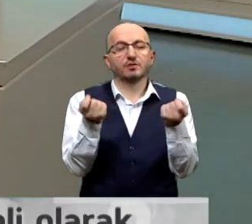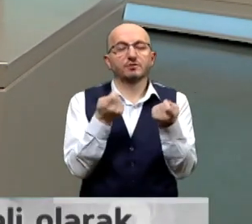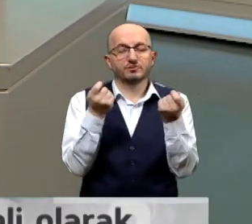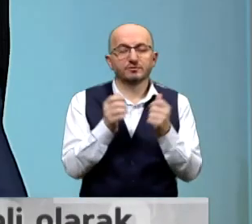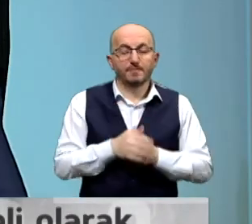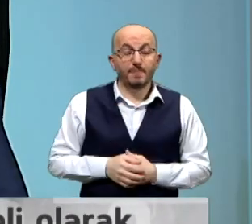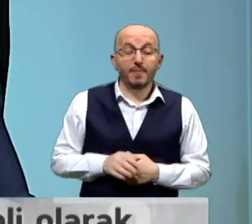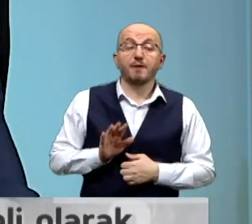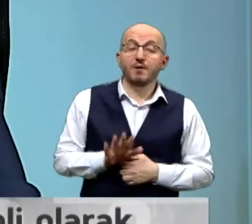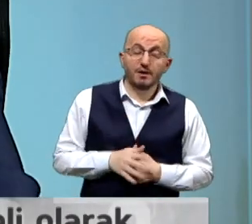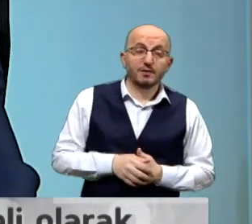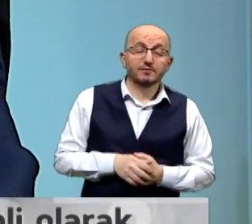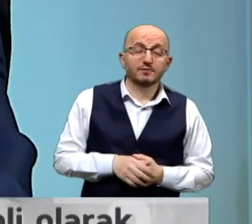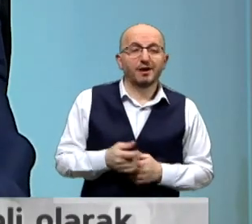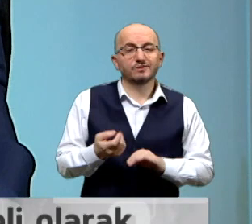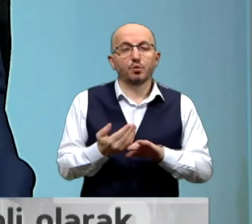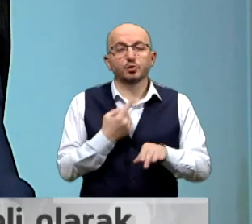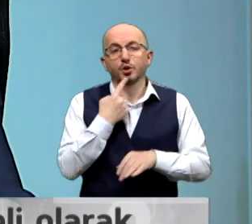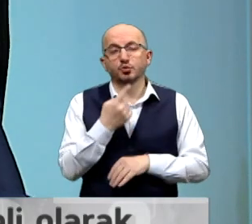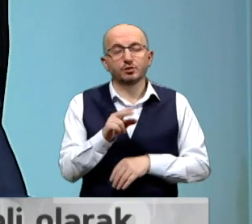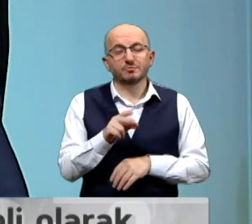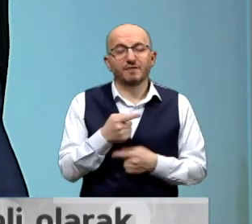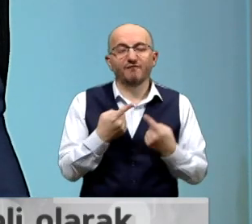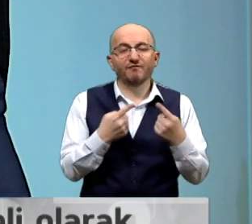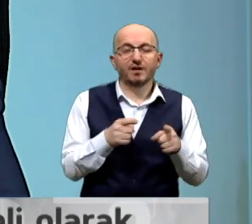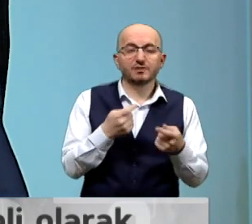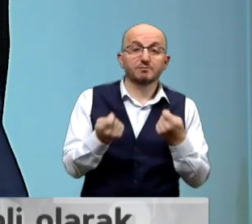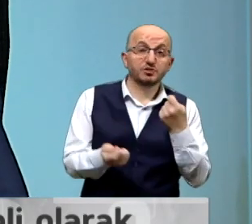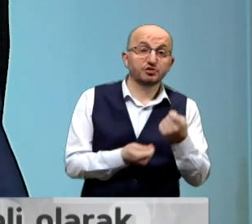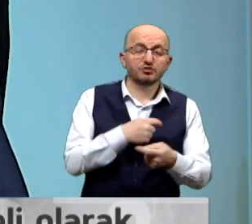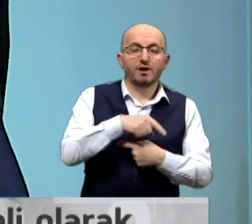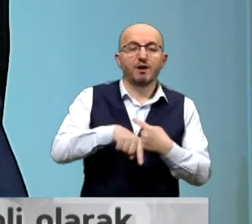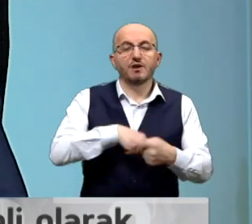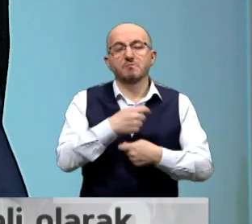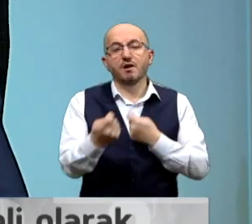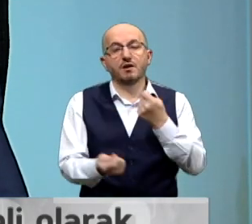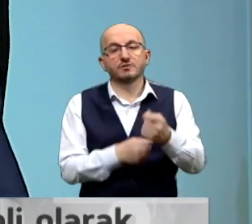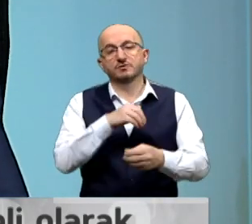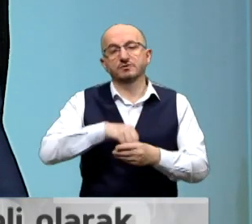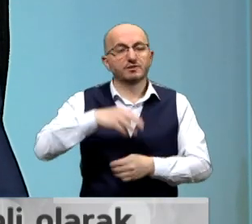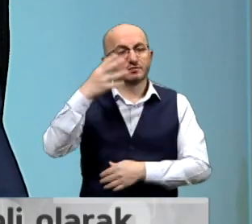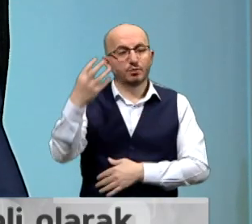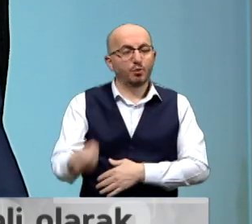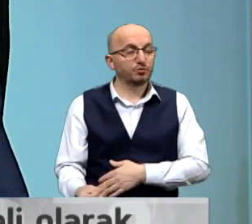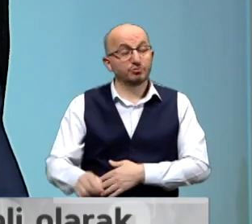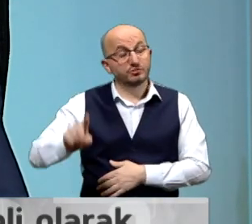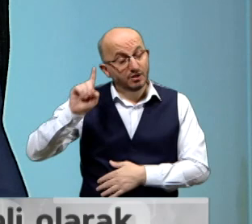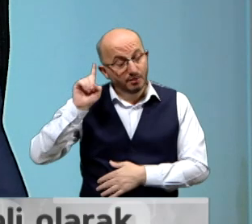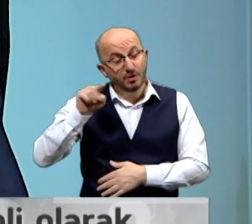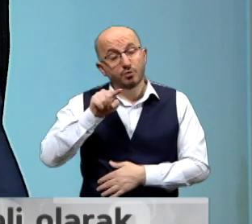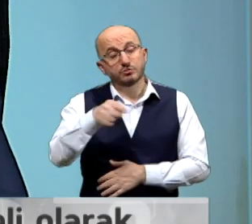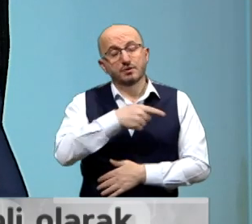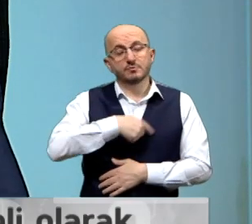çalışsın ama az önce söylediğim gibi farklı bir işle arama gayreti içerisinde olsun cenab-ı